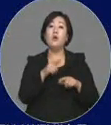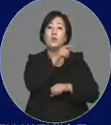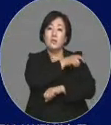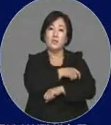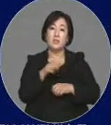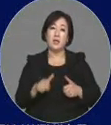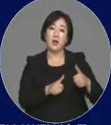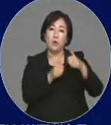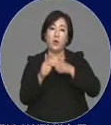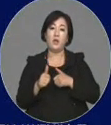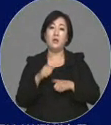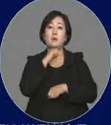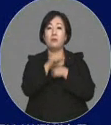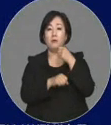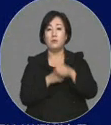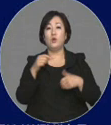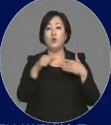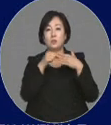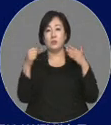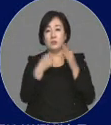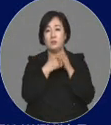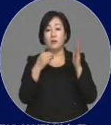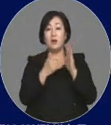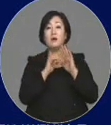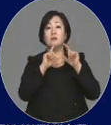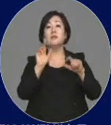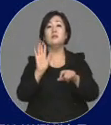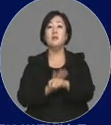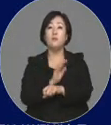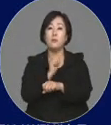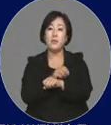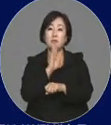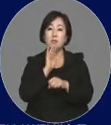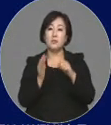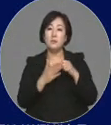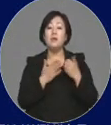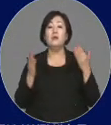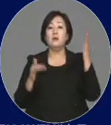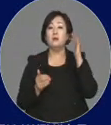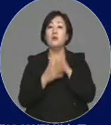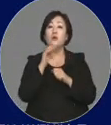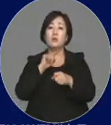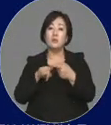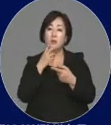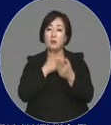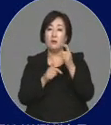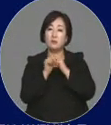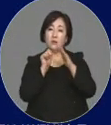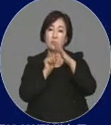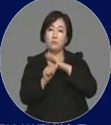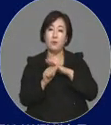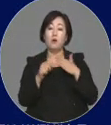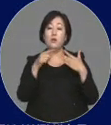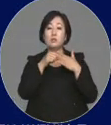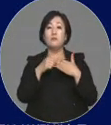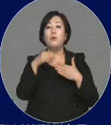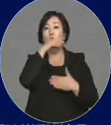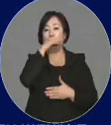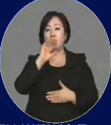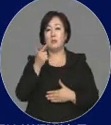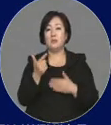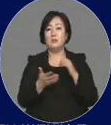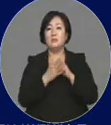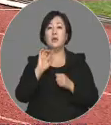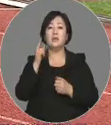거치지 않고 임의로 선발위를 구성한 건 잘못이지만 지도자가 없는 학교 학생들을 위주로 선정했기 때문에 선발이 불공정한 건